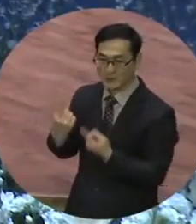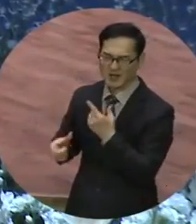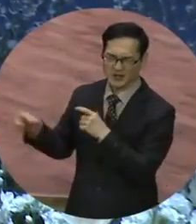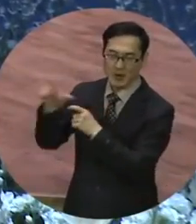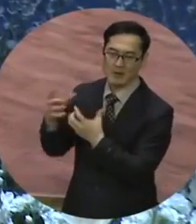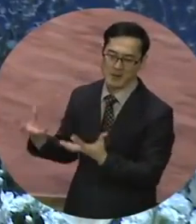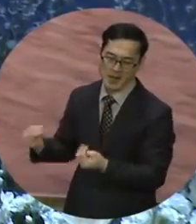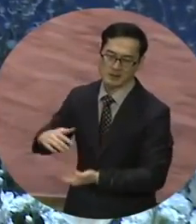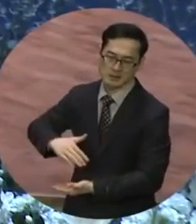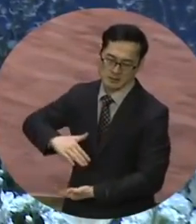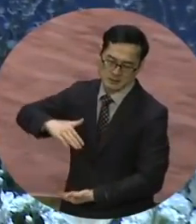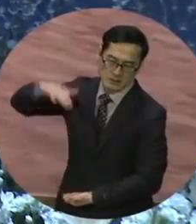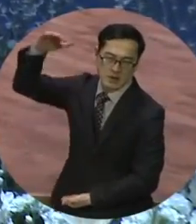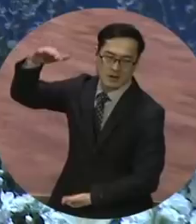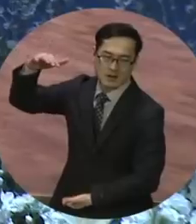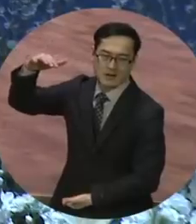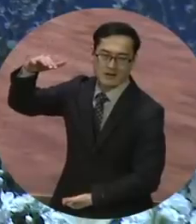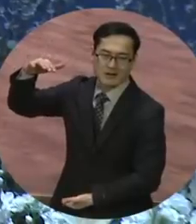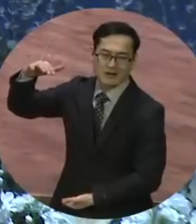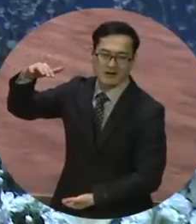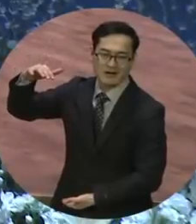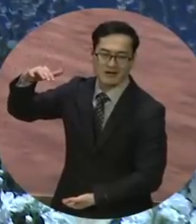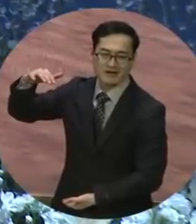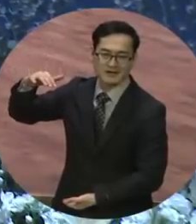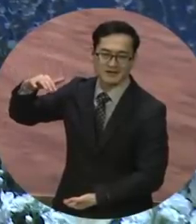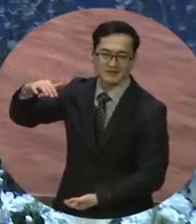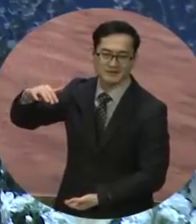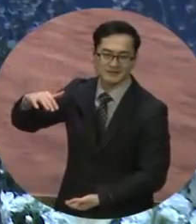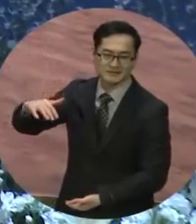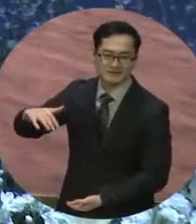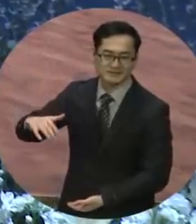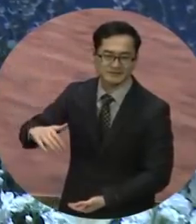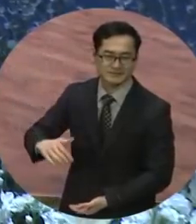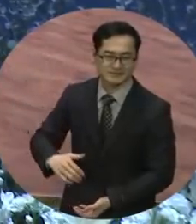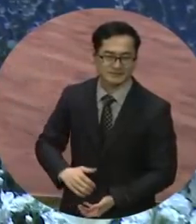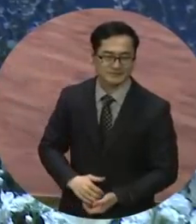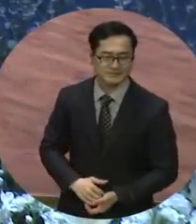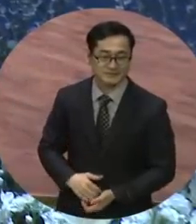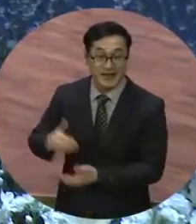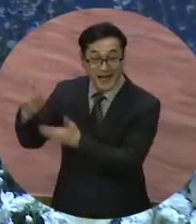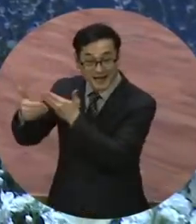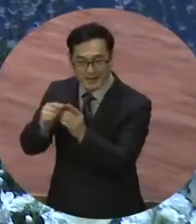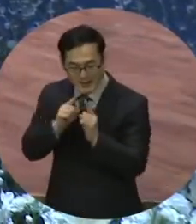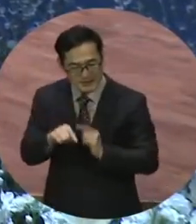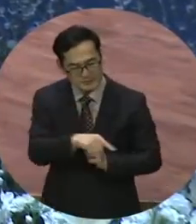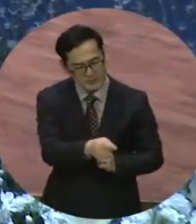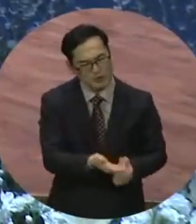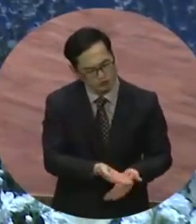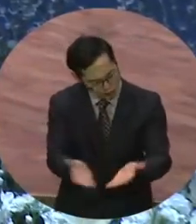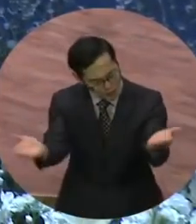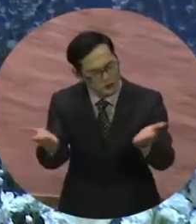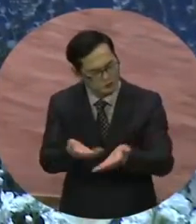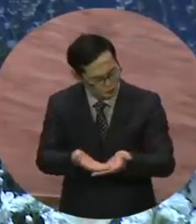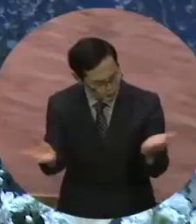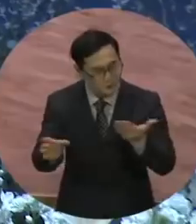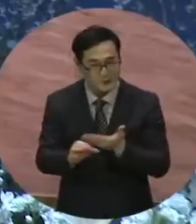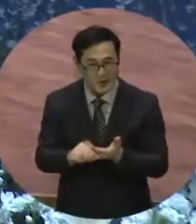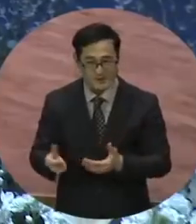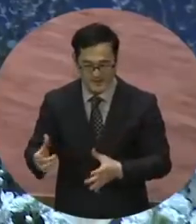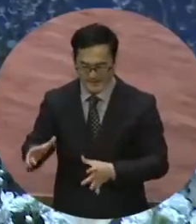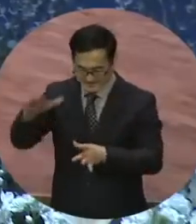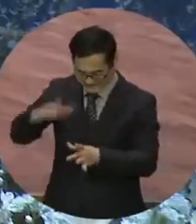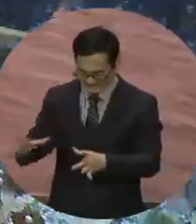그것이 아니에요. 여러분, 세상 경제는 그래요. 그런데 하나님 경제는 그냥 주라. 그러면 내가 너에게 누르고